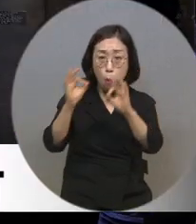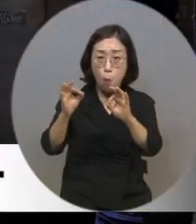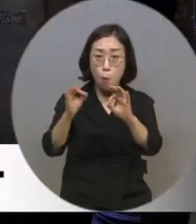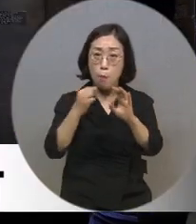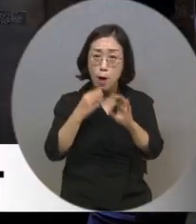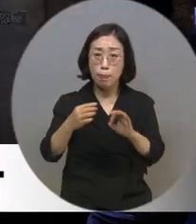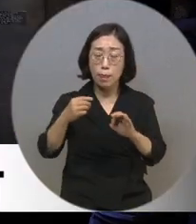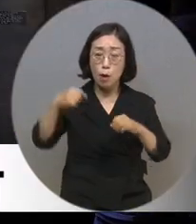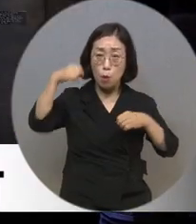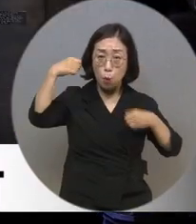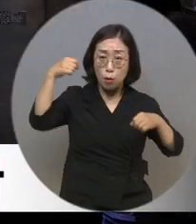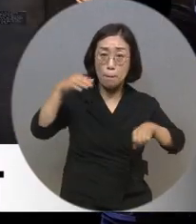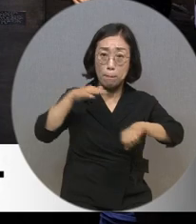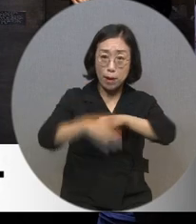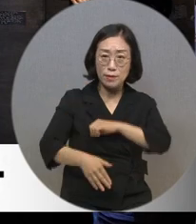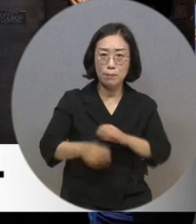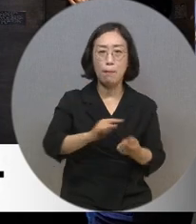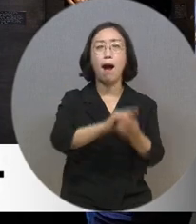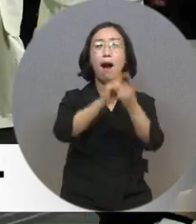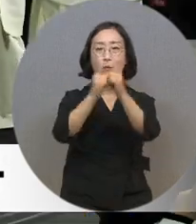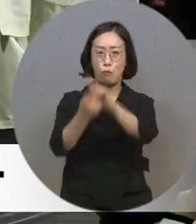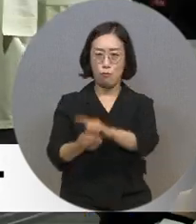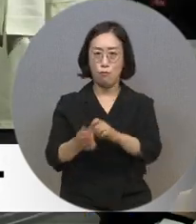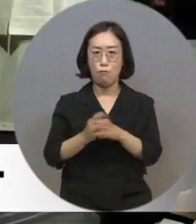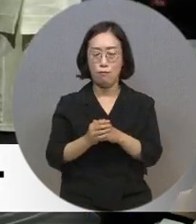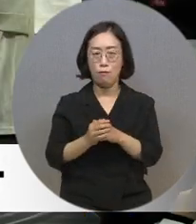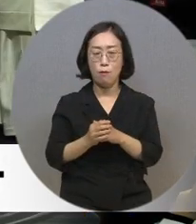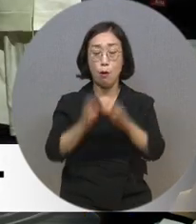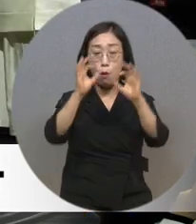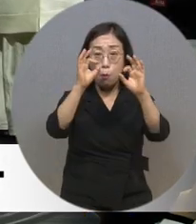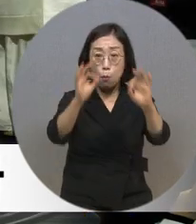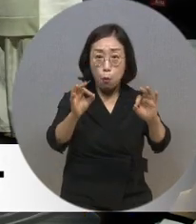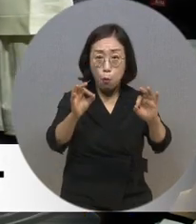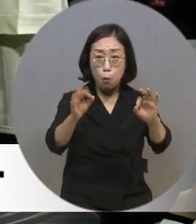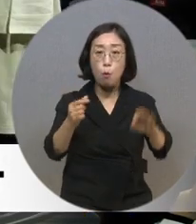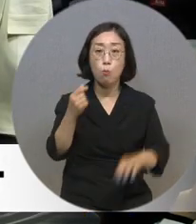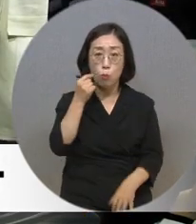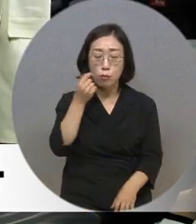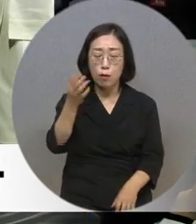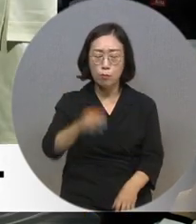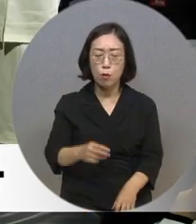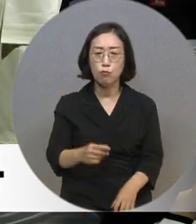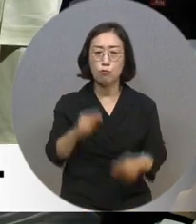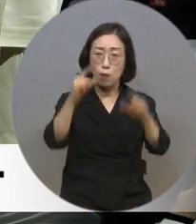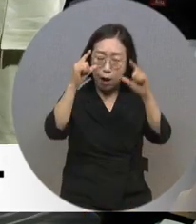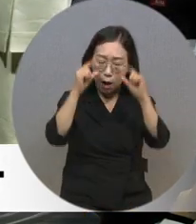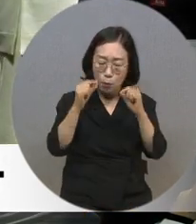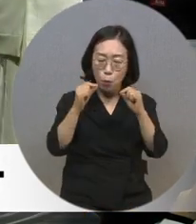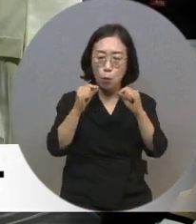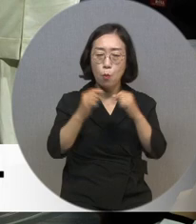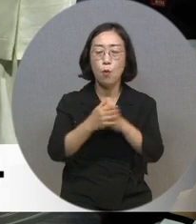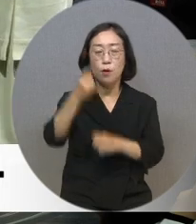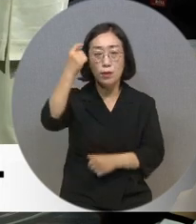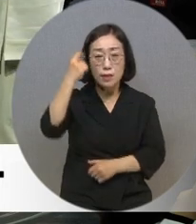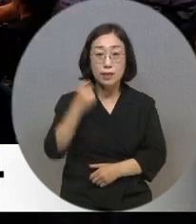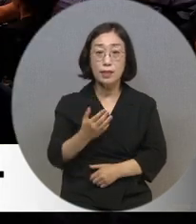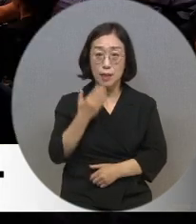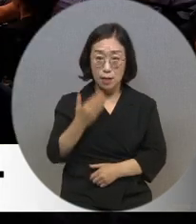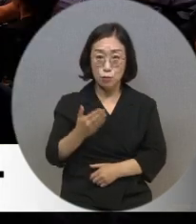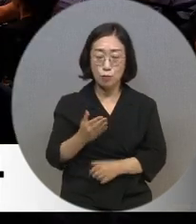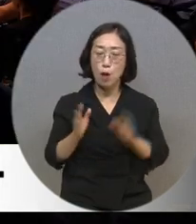관람 방식에서 벗어났습니다. 앞이 보이지 않아도 눈을 감아도 즐길 수 있는 전시와 퍼포먼스